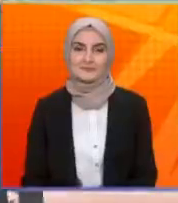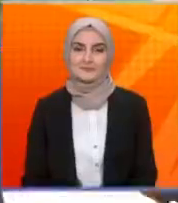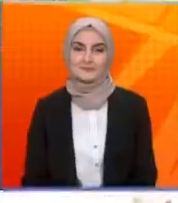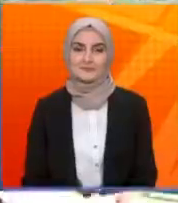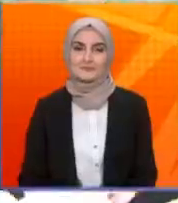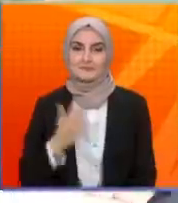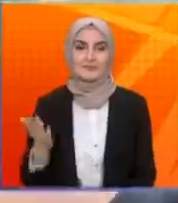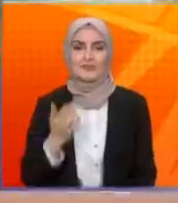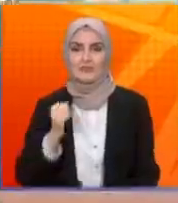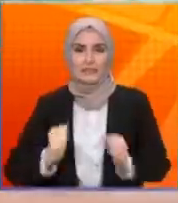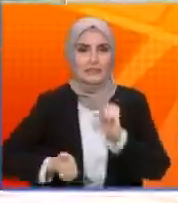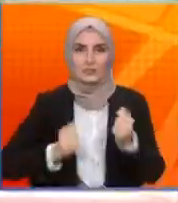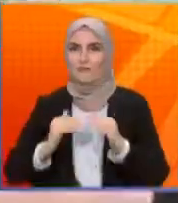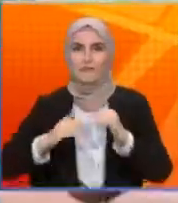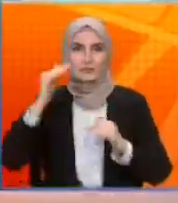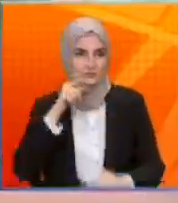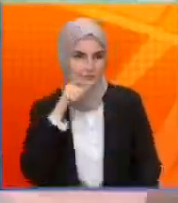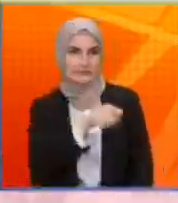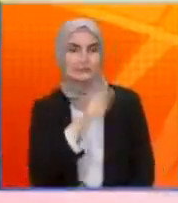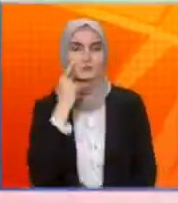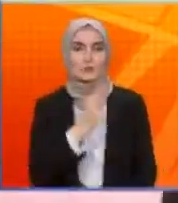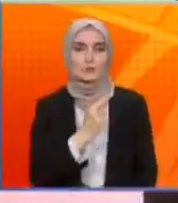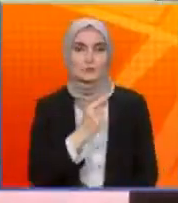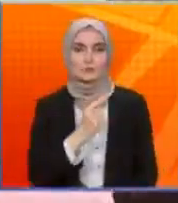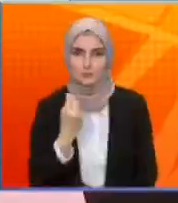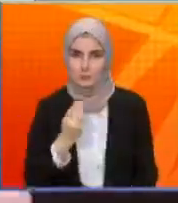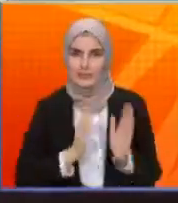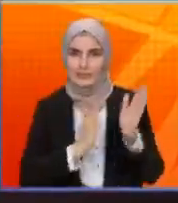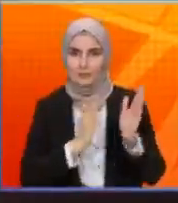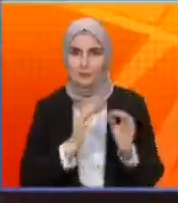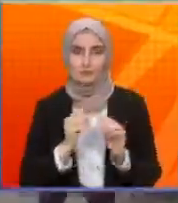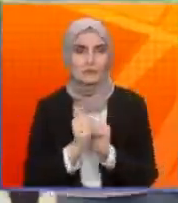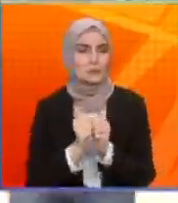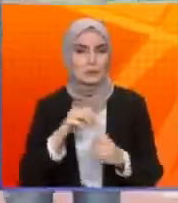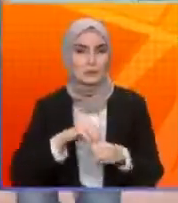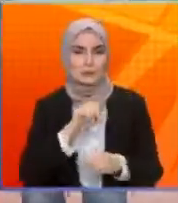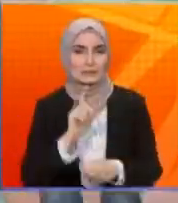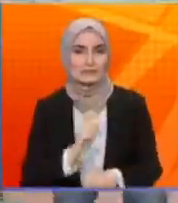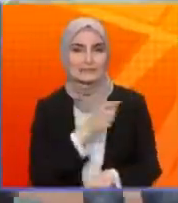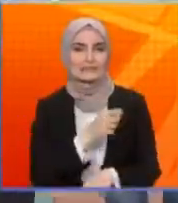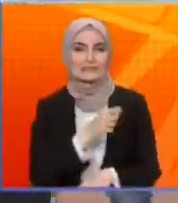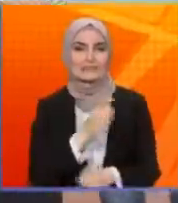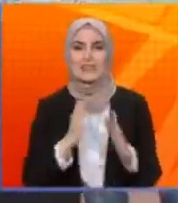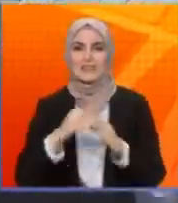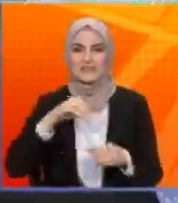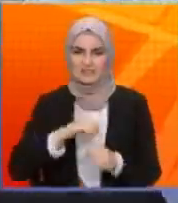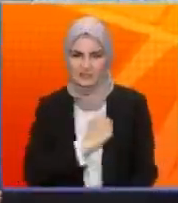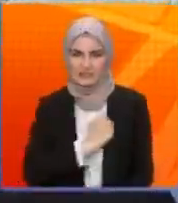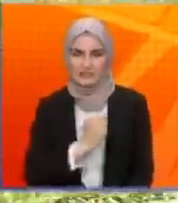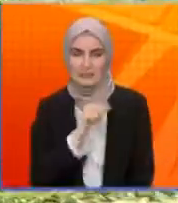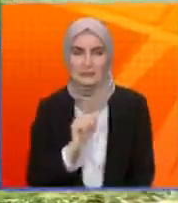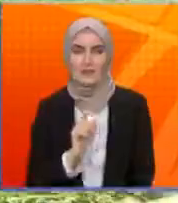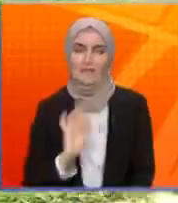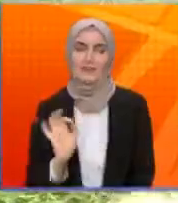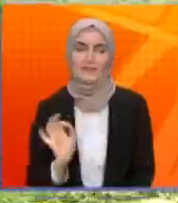En hareketli sizi görüyorum. Nasıl, güzel gidiyor mu spor? Süper, süper. Sıkılmış mıydınız evde?